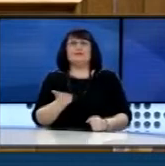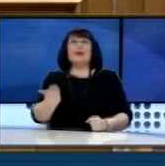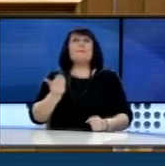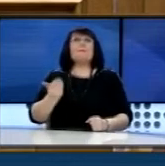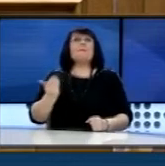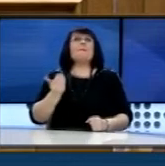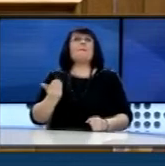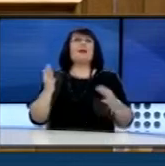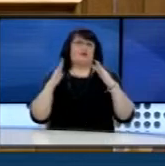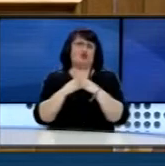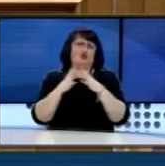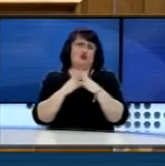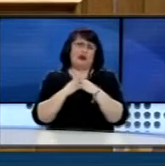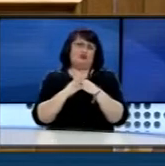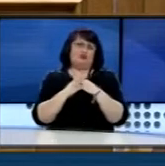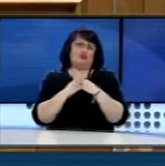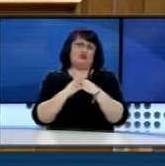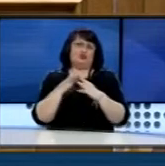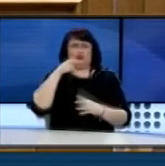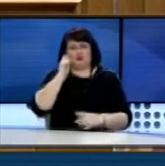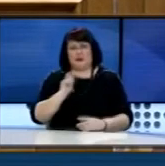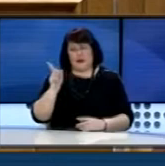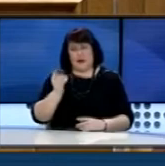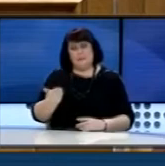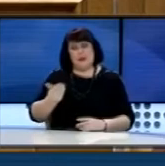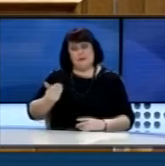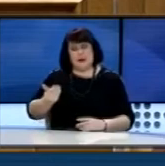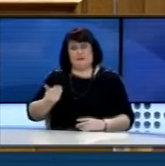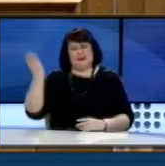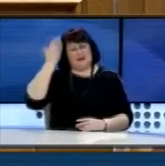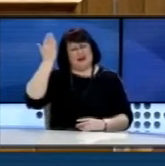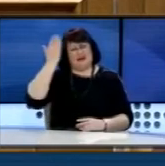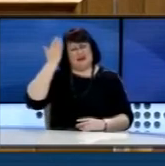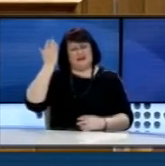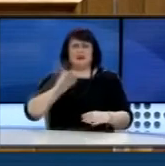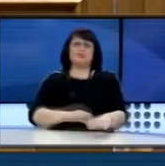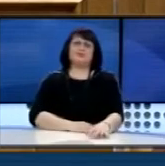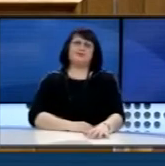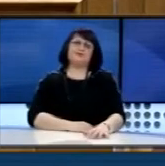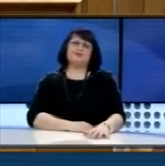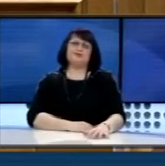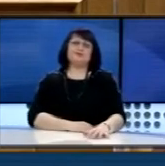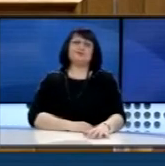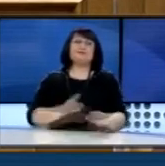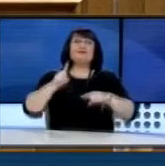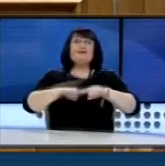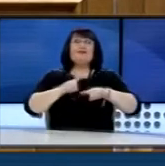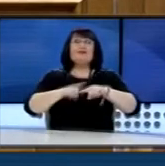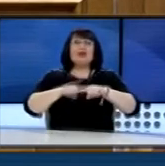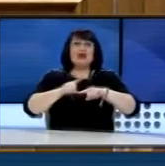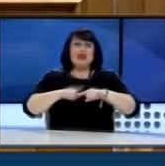πολύ πριν ξεσπάσει η κρίση του πολέμου στην Ουκρανία. Η Ελλάδα είναι ήδη